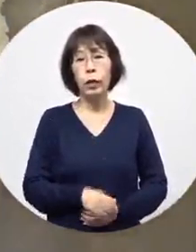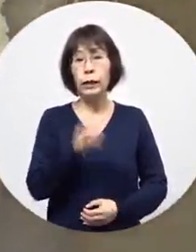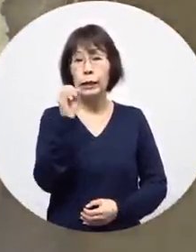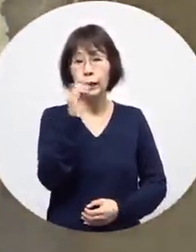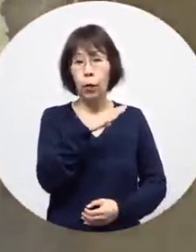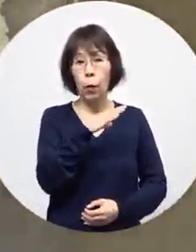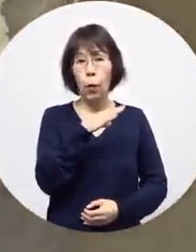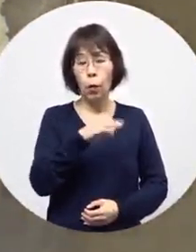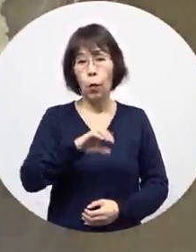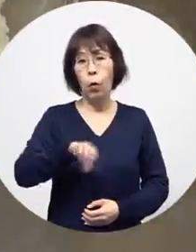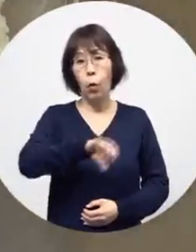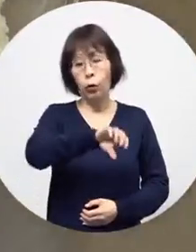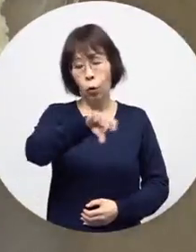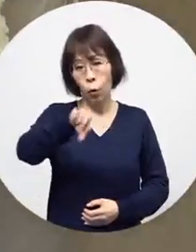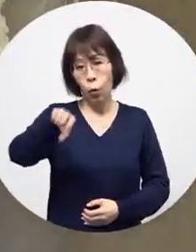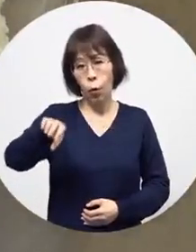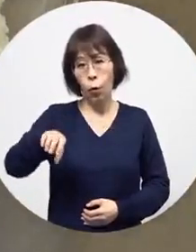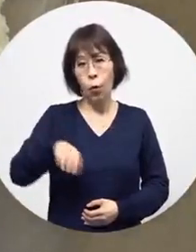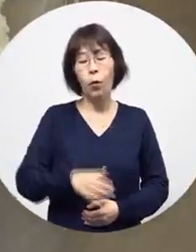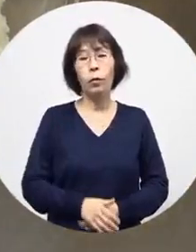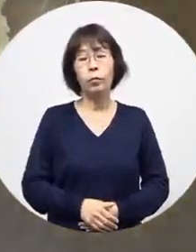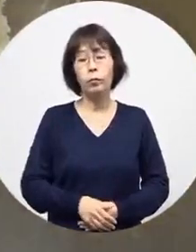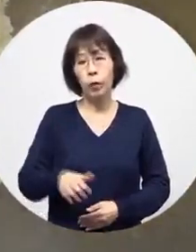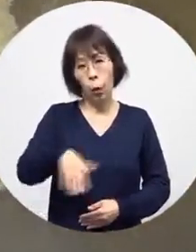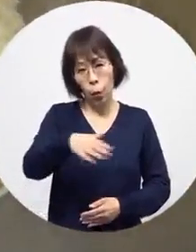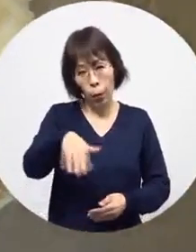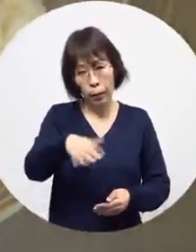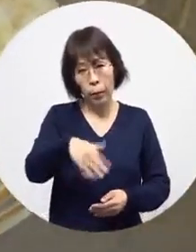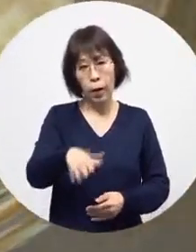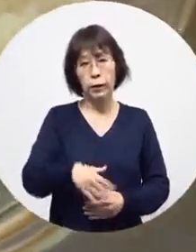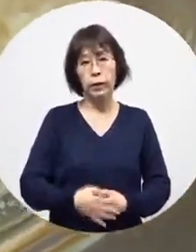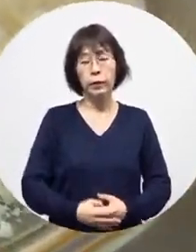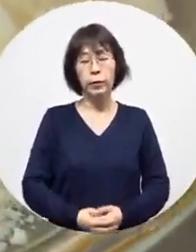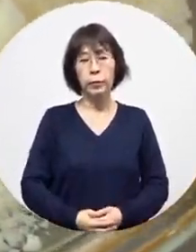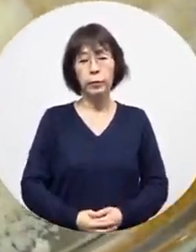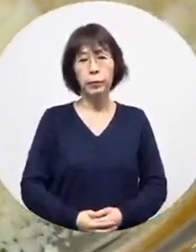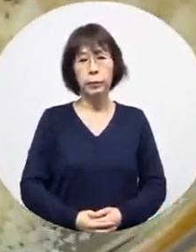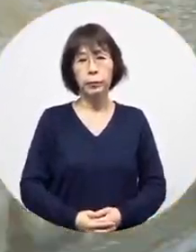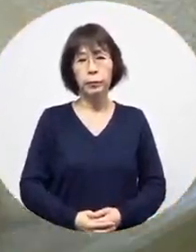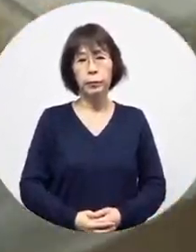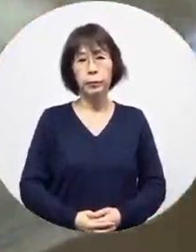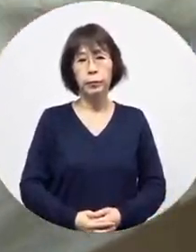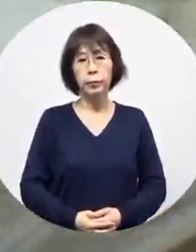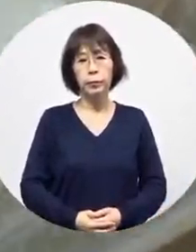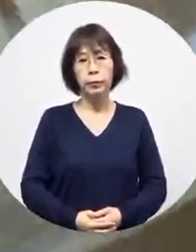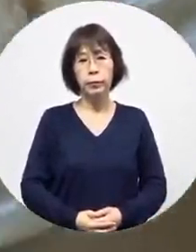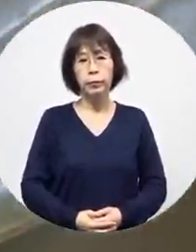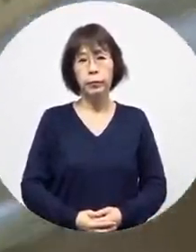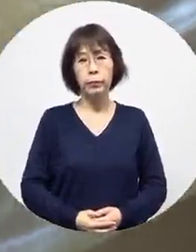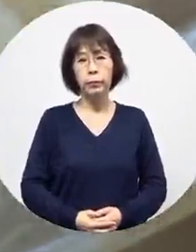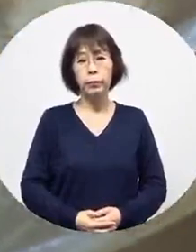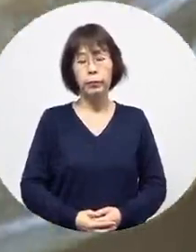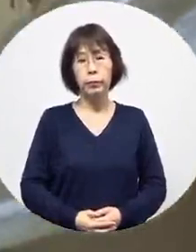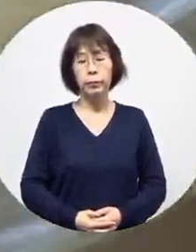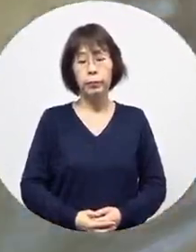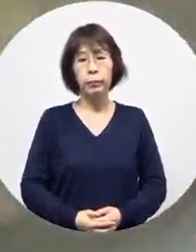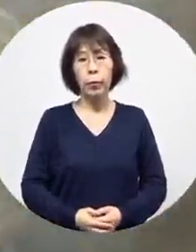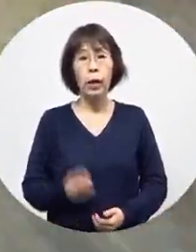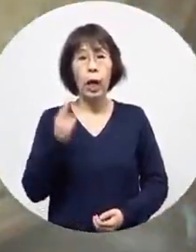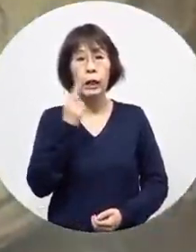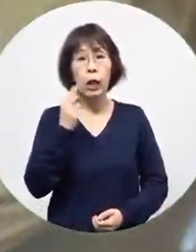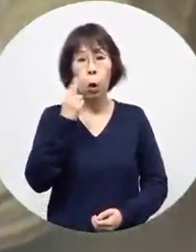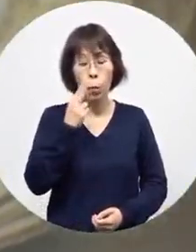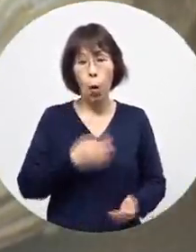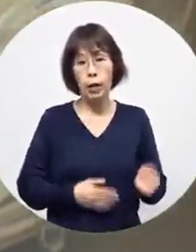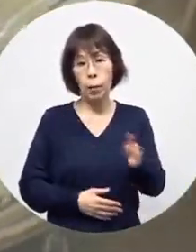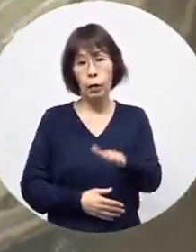塩も入れますね。 はい、胡椒も加え、よく混ぜ合わせます。 加熱した里芋をこちら